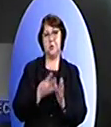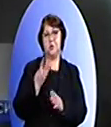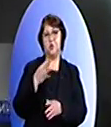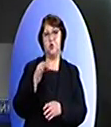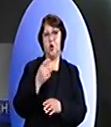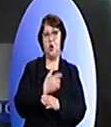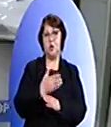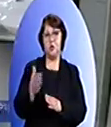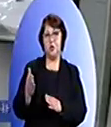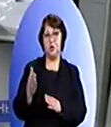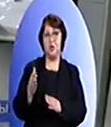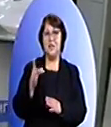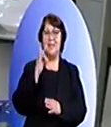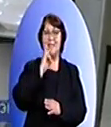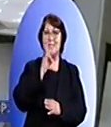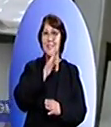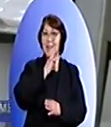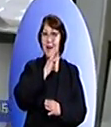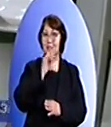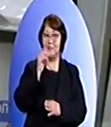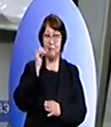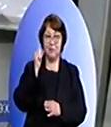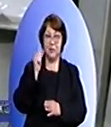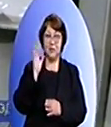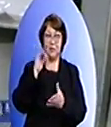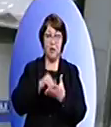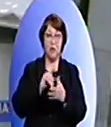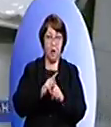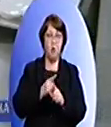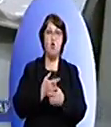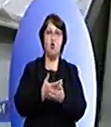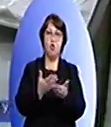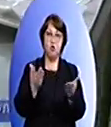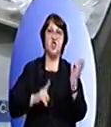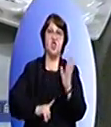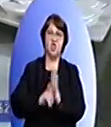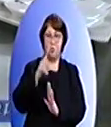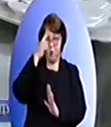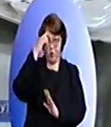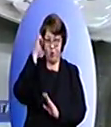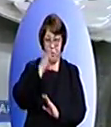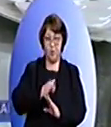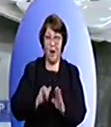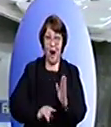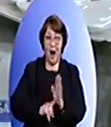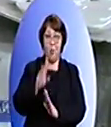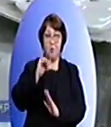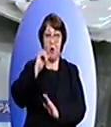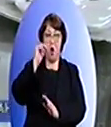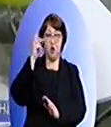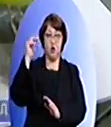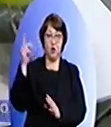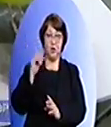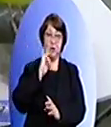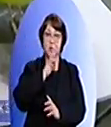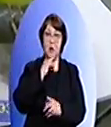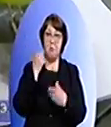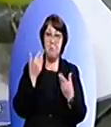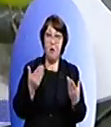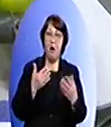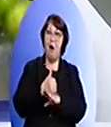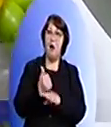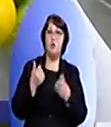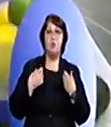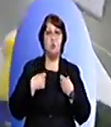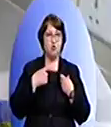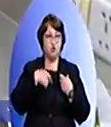хангасан ресторануудад олгож эхэлсэн байна. Монгол улсаас олон улсын чанарын стандартыг хангах ресторан гарч ирж байгаа нь аялал жуулчлалыг хөгжүүлэх, олон улсад